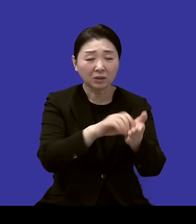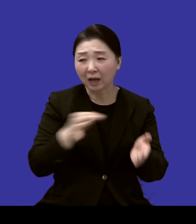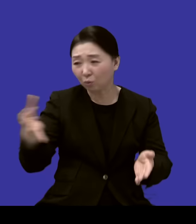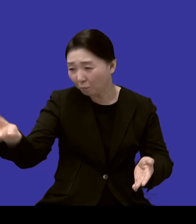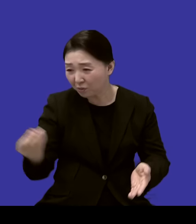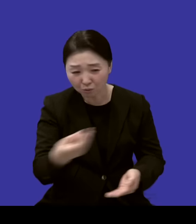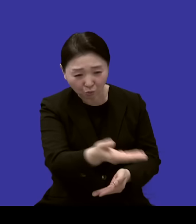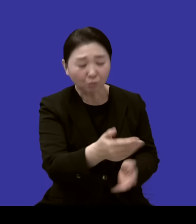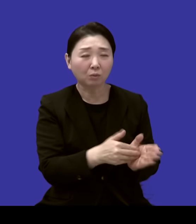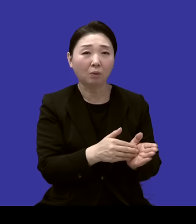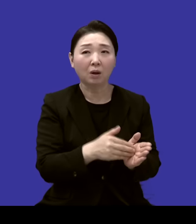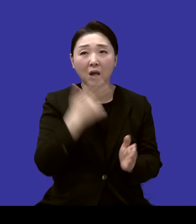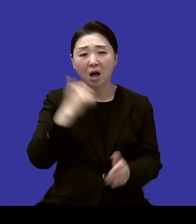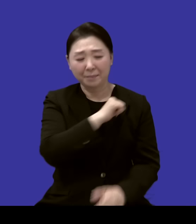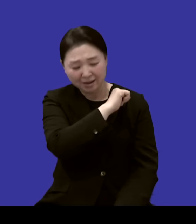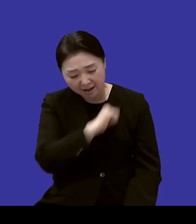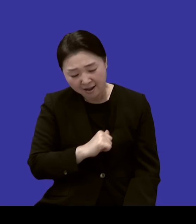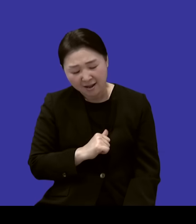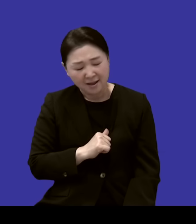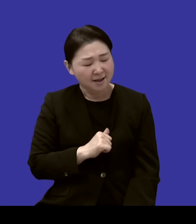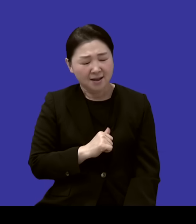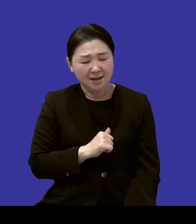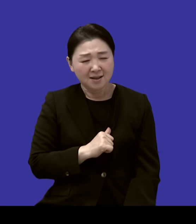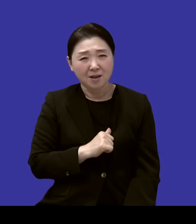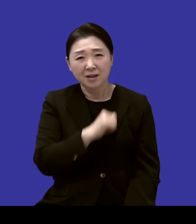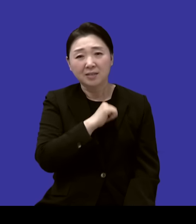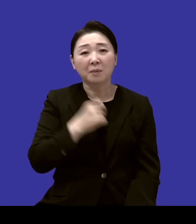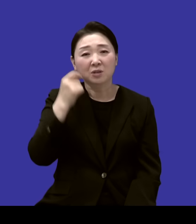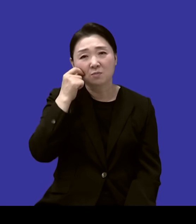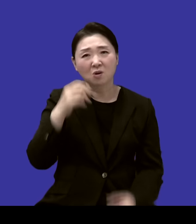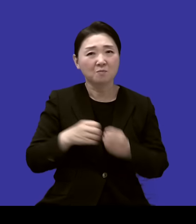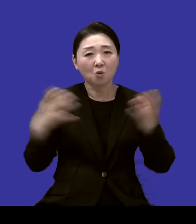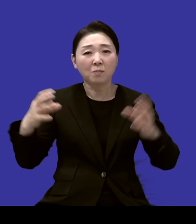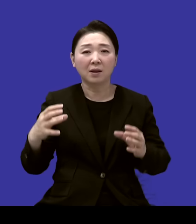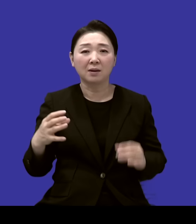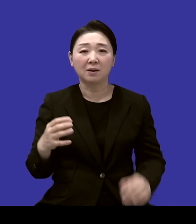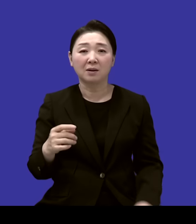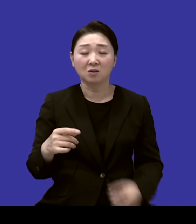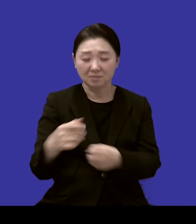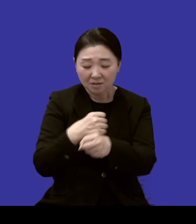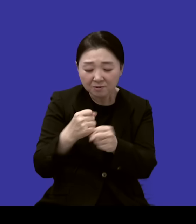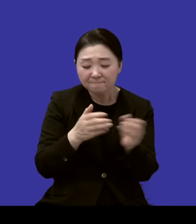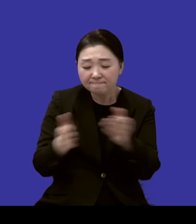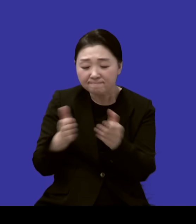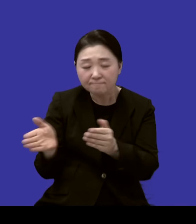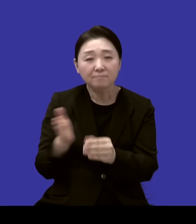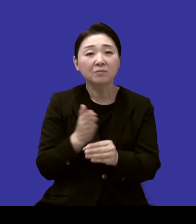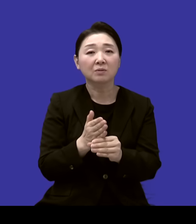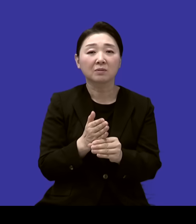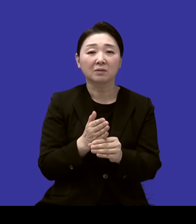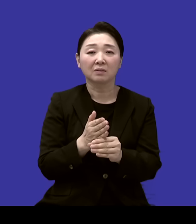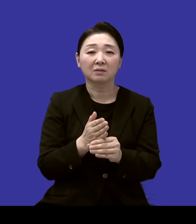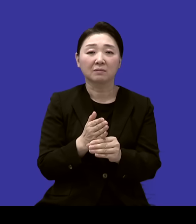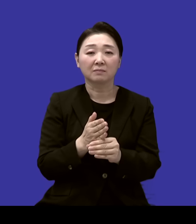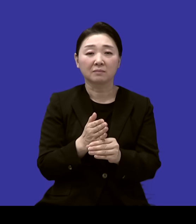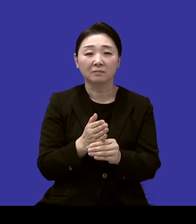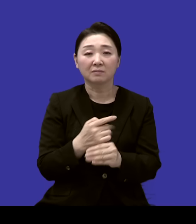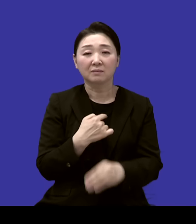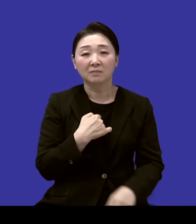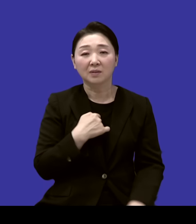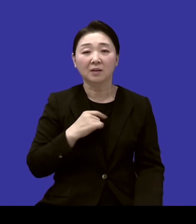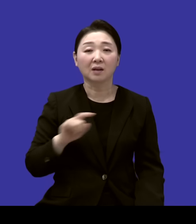그러니까 아버지도 너무 참다 그거는 도저히 못 참으시겠는지 어느 네. 날 갑자기 오셔서 짐을 막 챙기시는 거예요. 네. 그래서 저한테